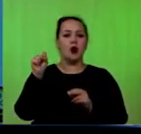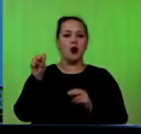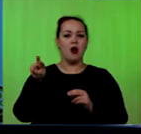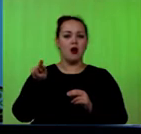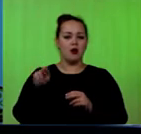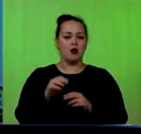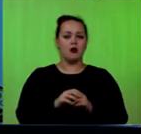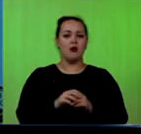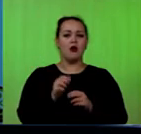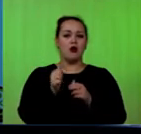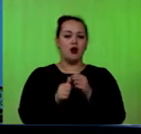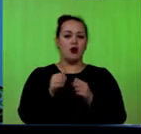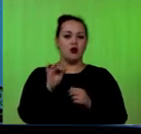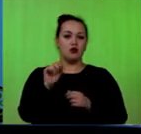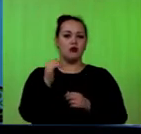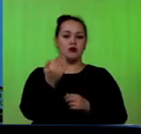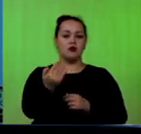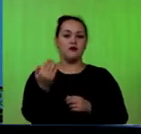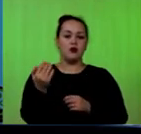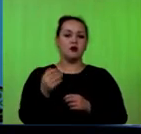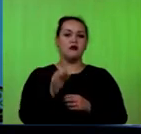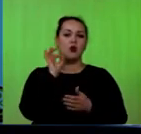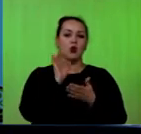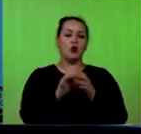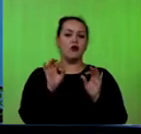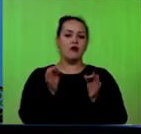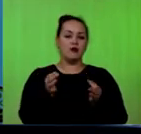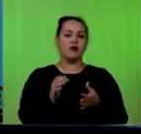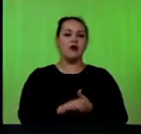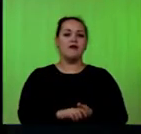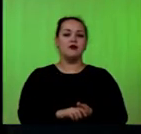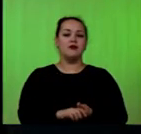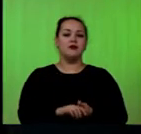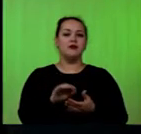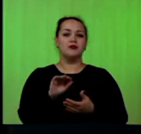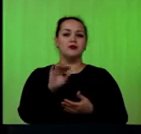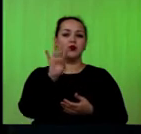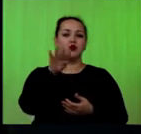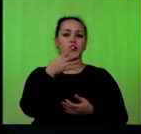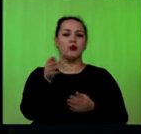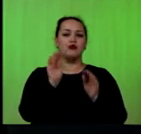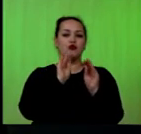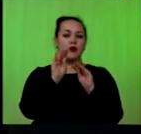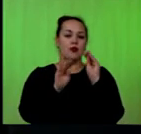каждый из вас дает правильный ответ заполняем таблицу